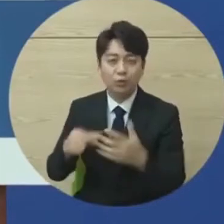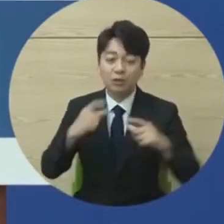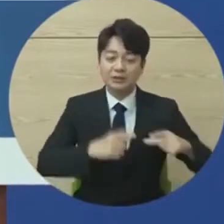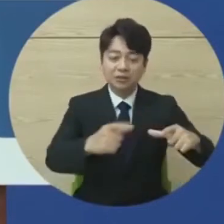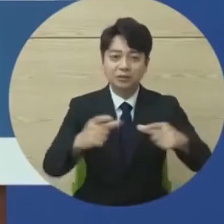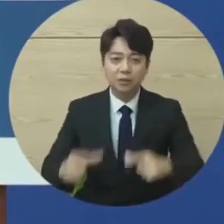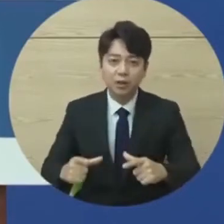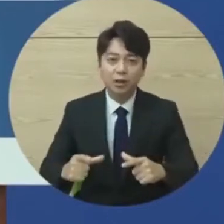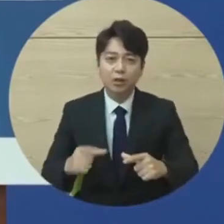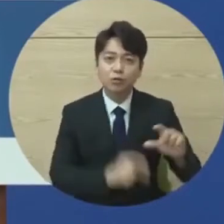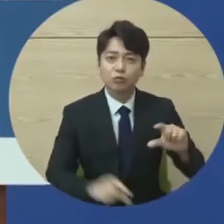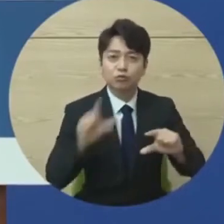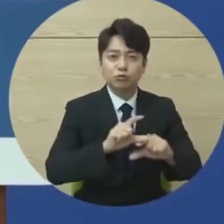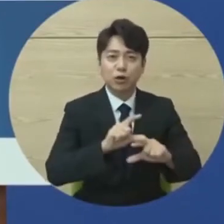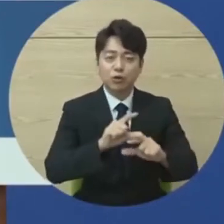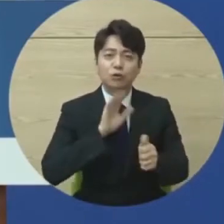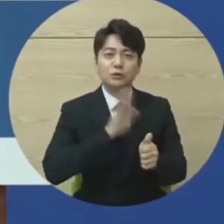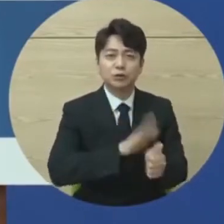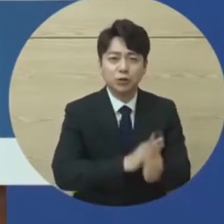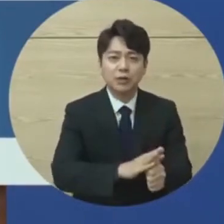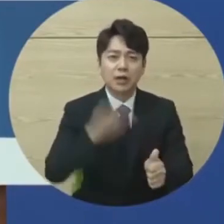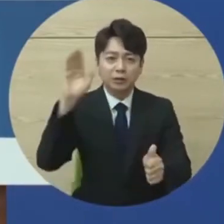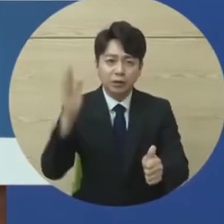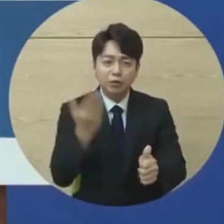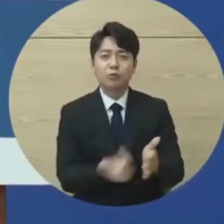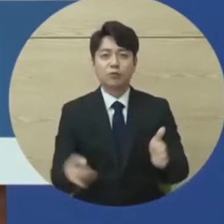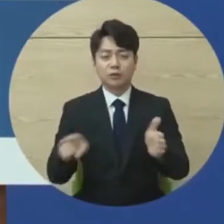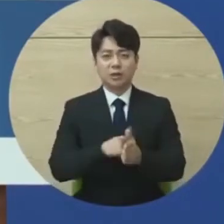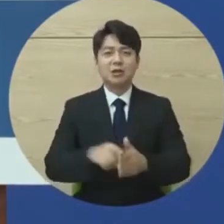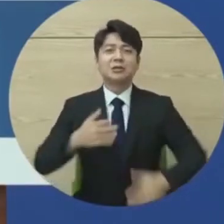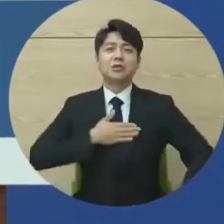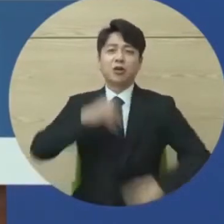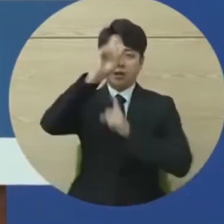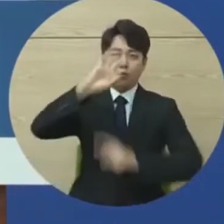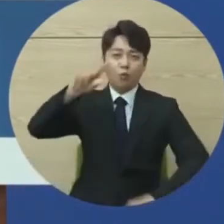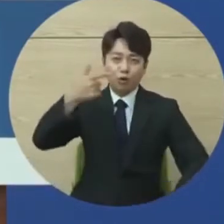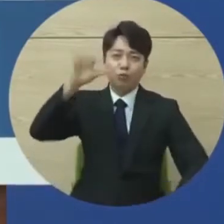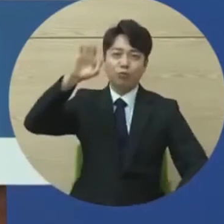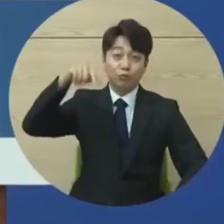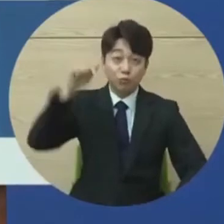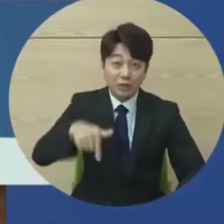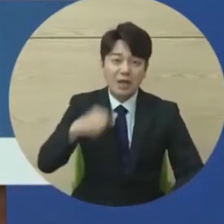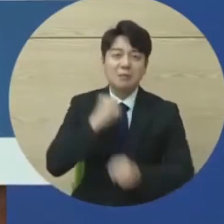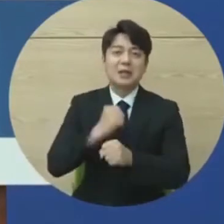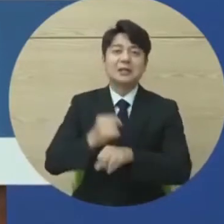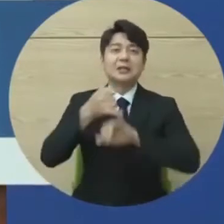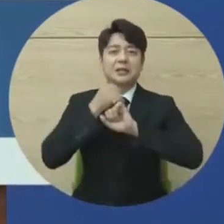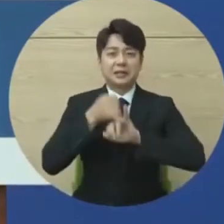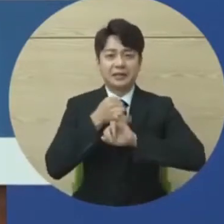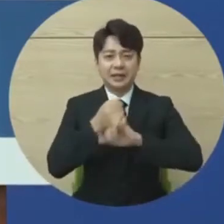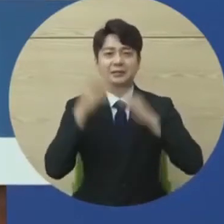더 많은 예산이 지원되도록 이원욱이 만들어내겠습니다.